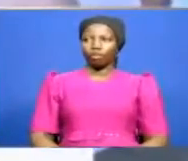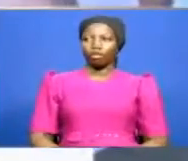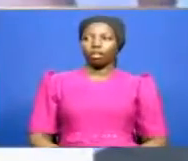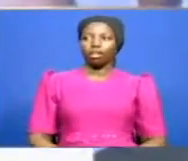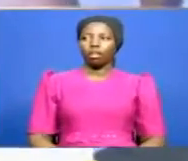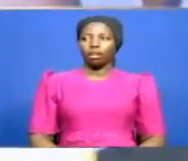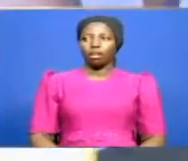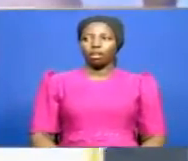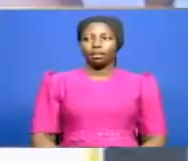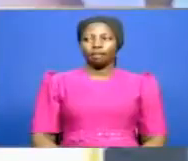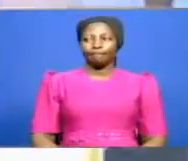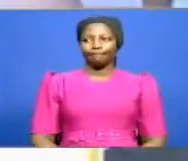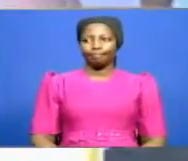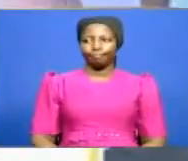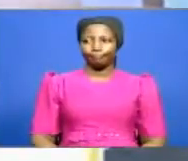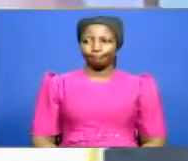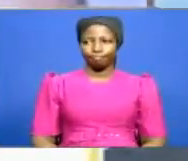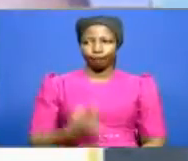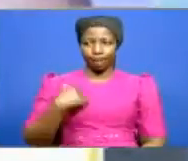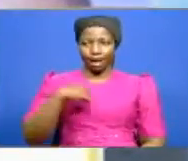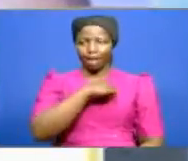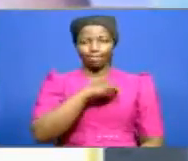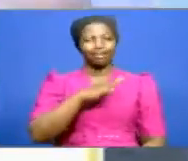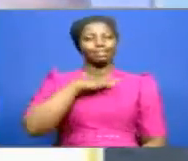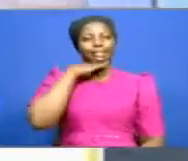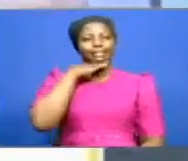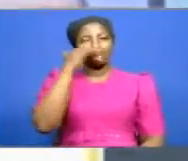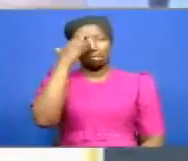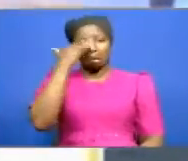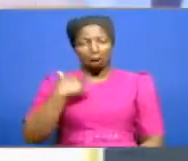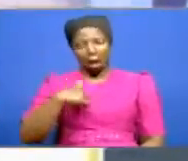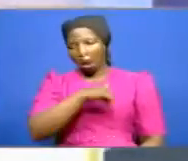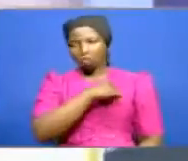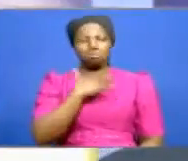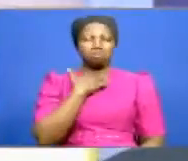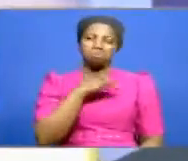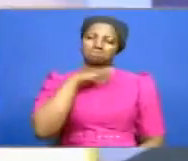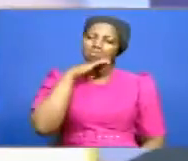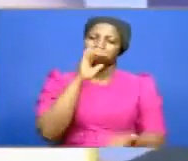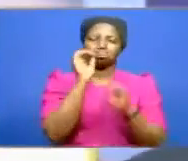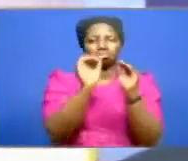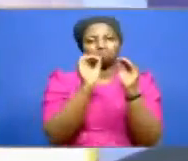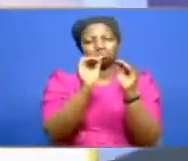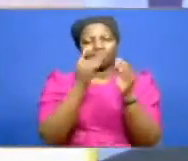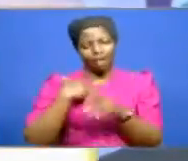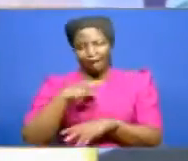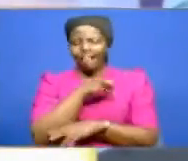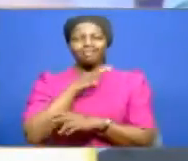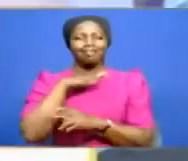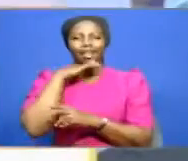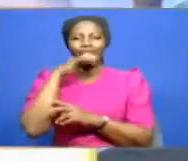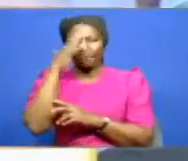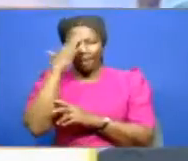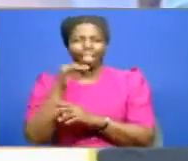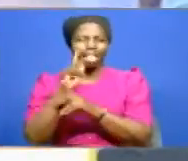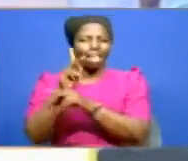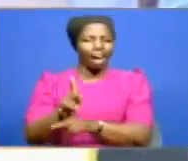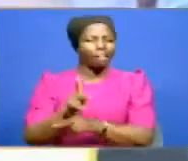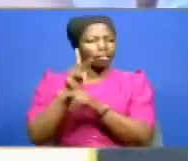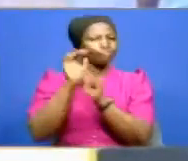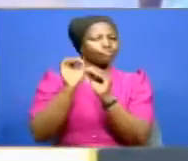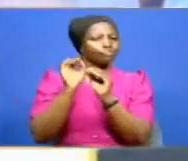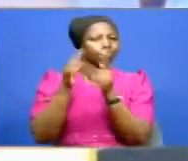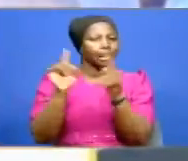We are dying not because we want. We are dying not because we are careless. We are